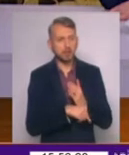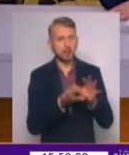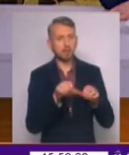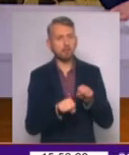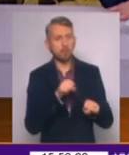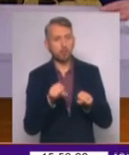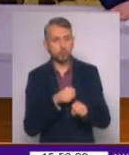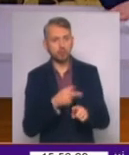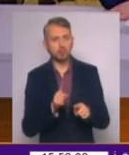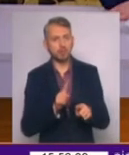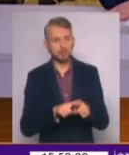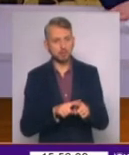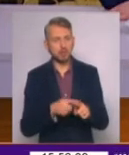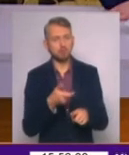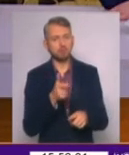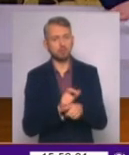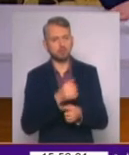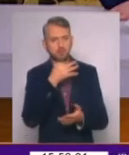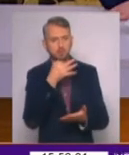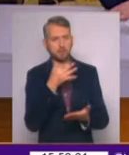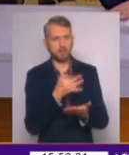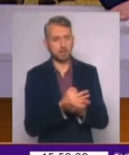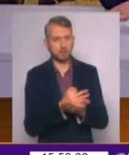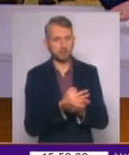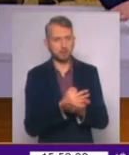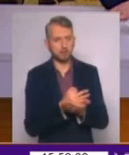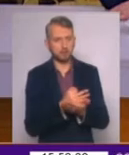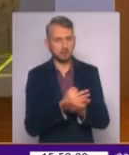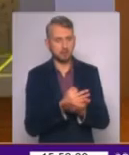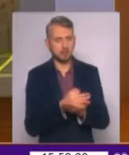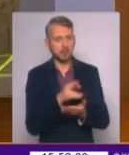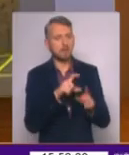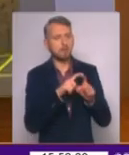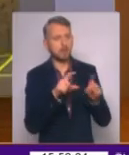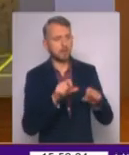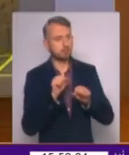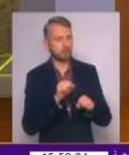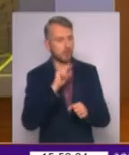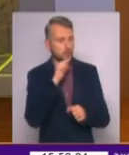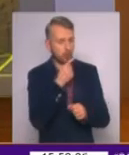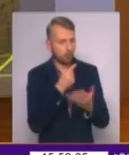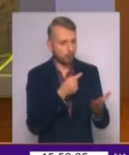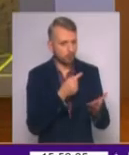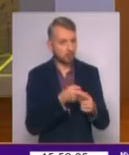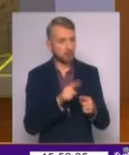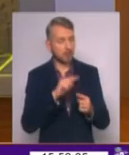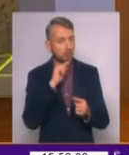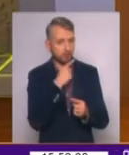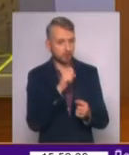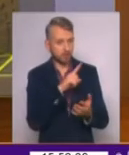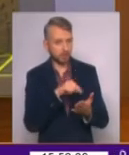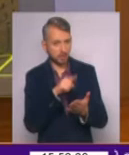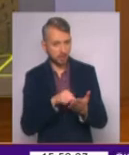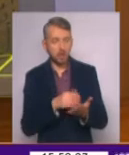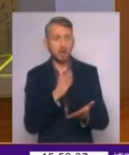– це більше відповідальність це не зовсім їхнє. Департаменту захисту економіки, це економічні.